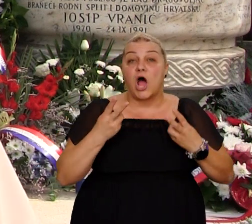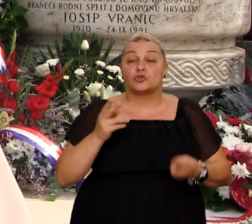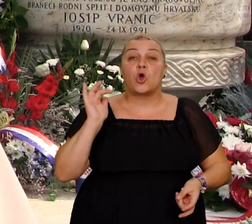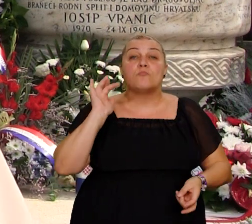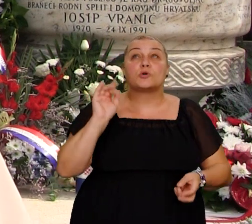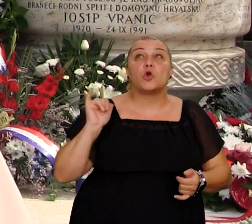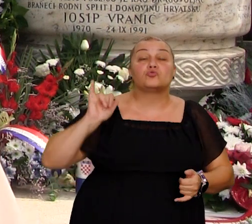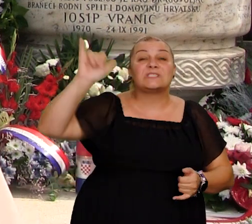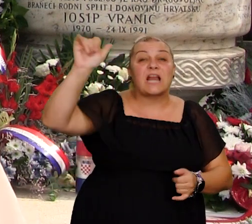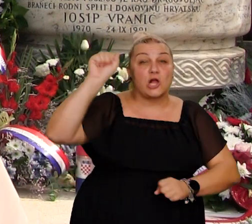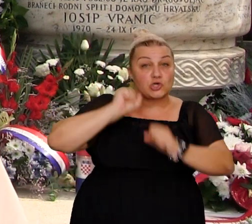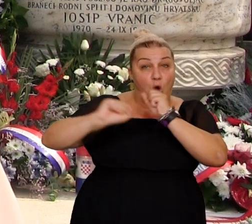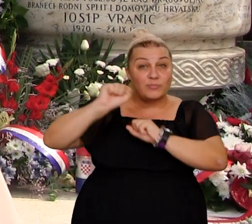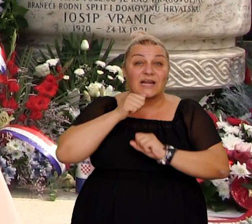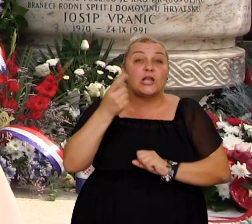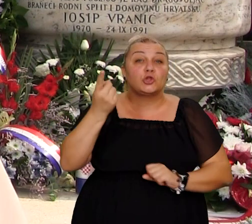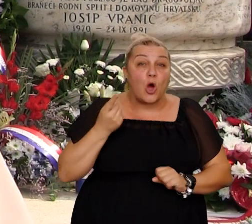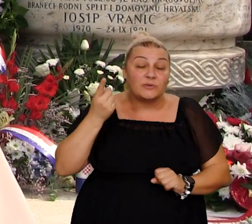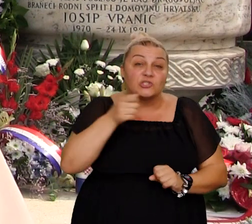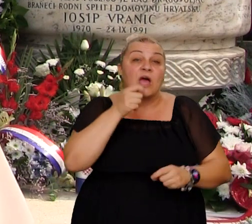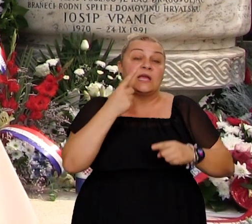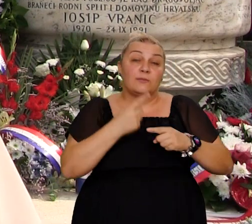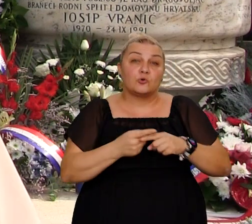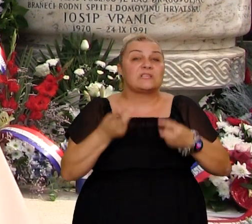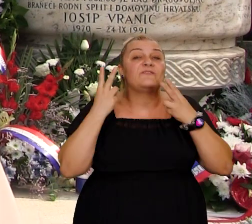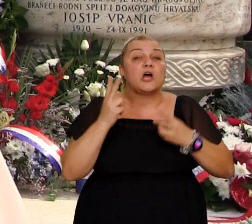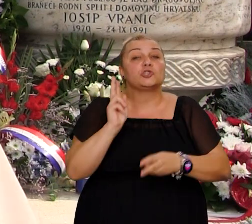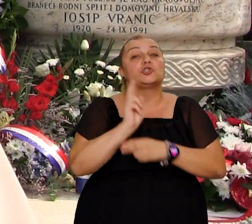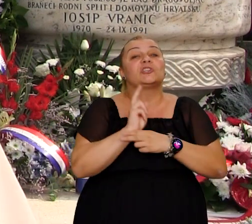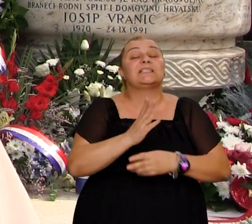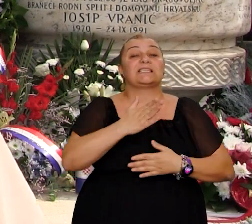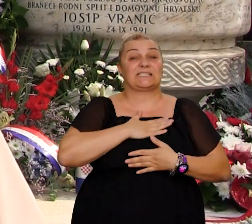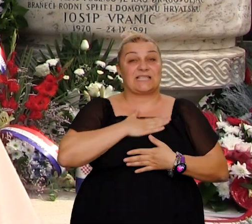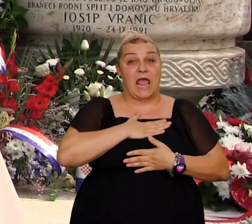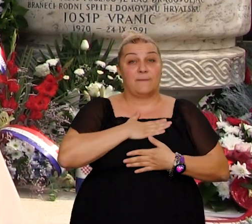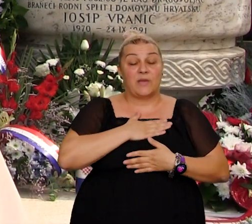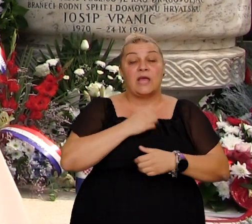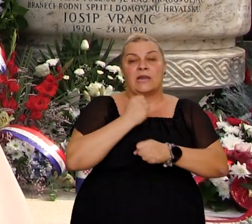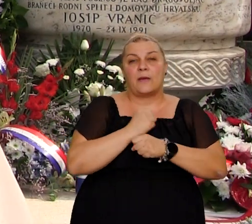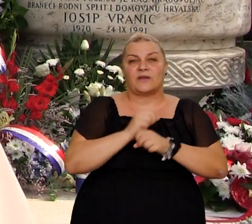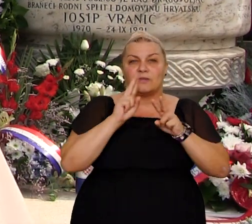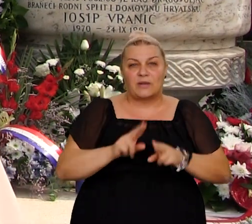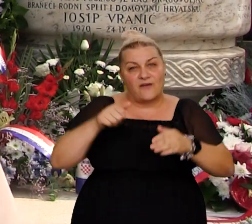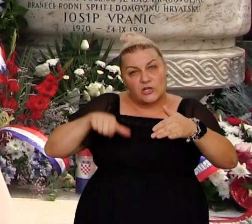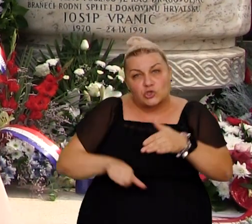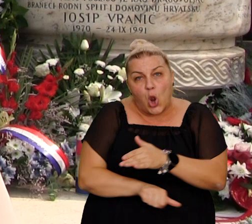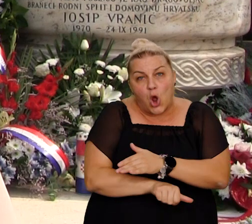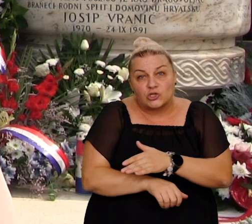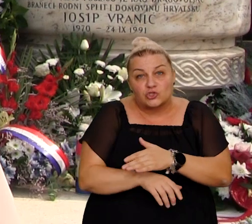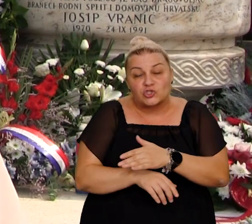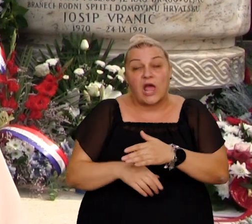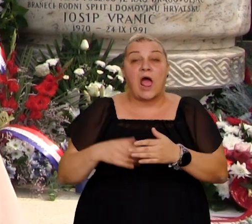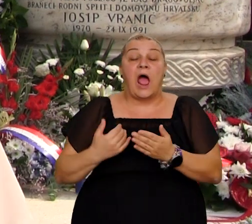je bitna uloga i protuzračne obrane i topništva, ali puno je važnije zaštiti sebe i napraviti ono što se kaže prava